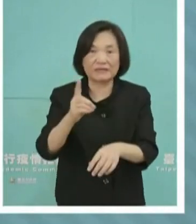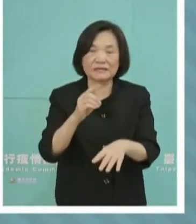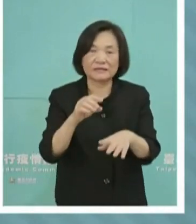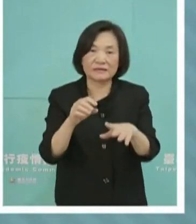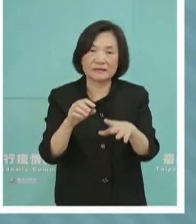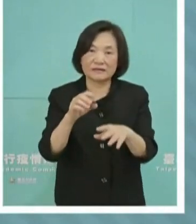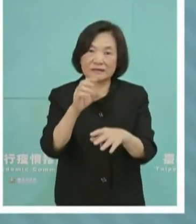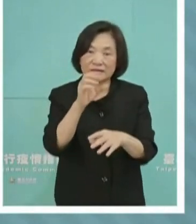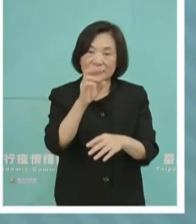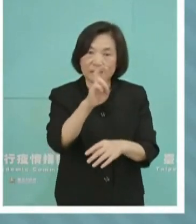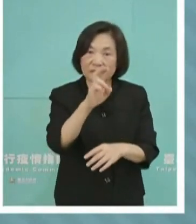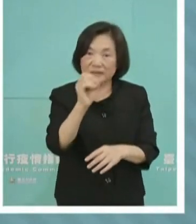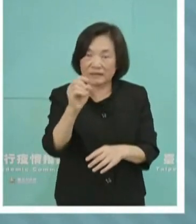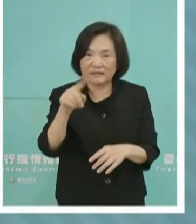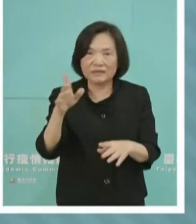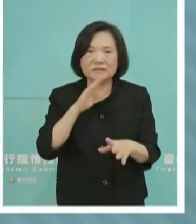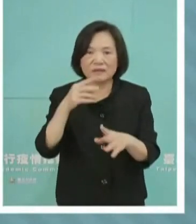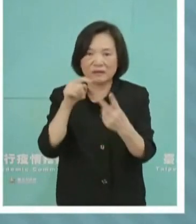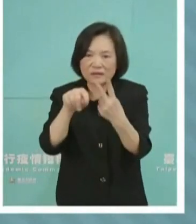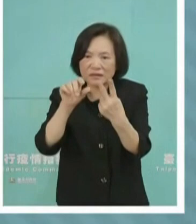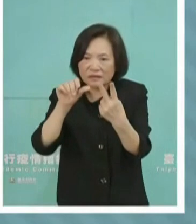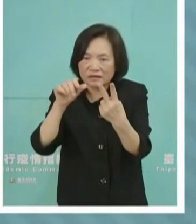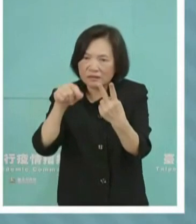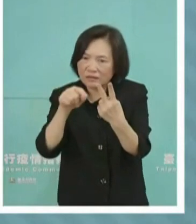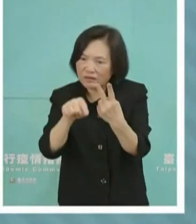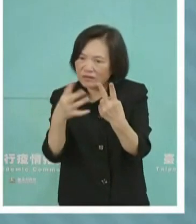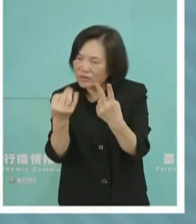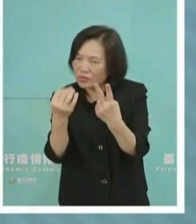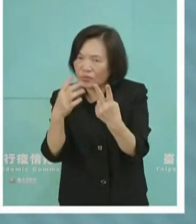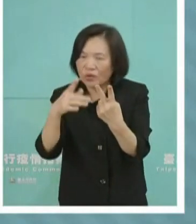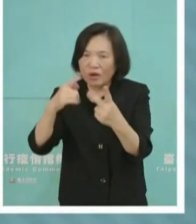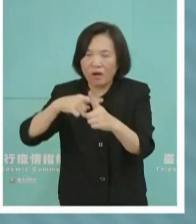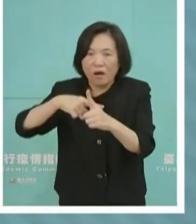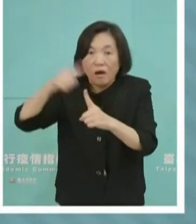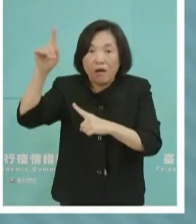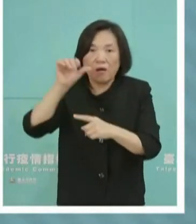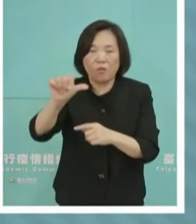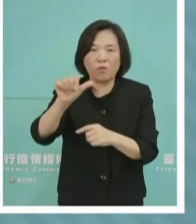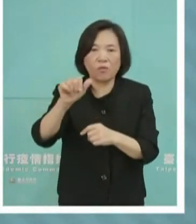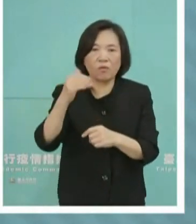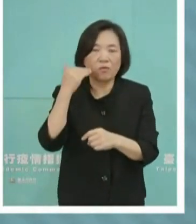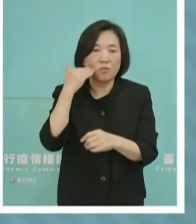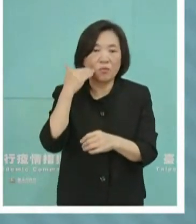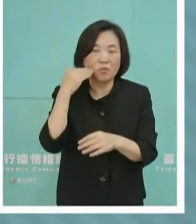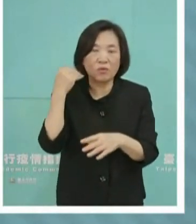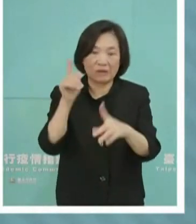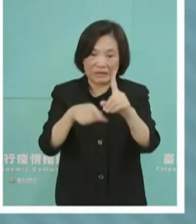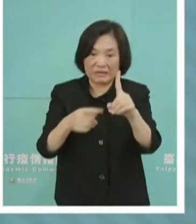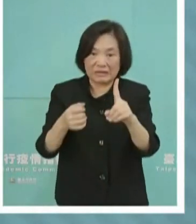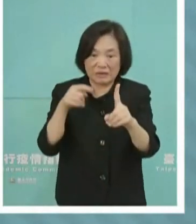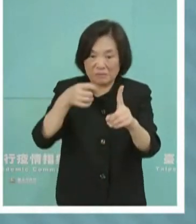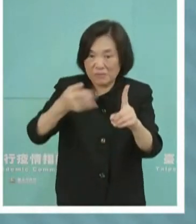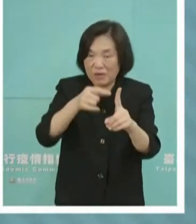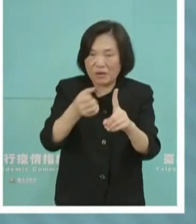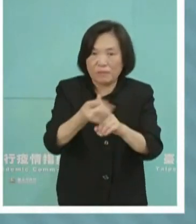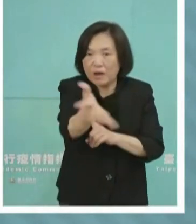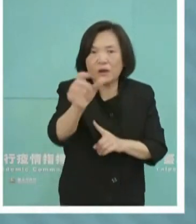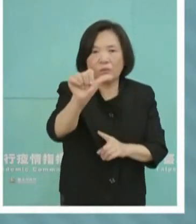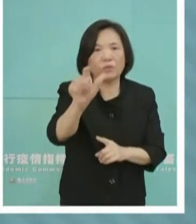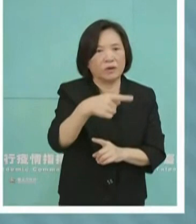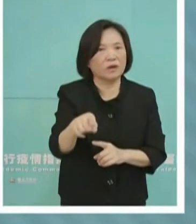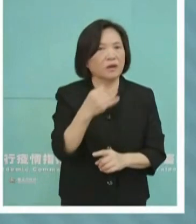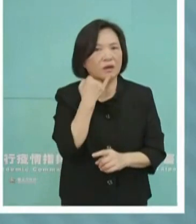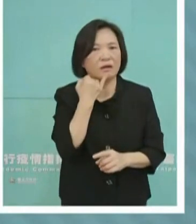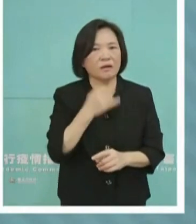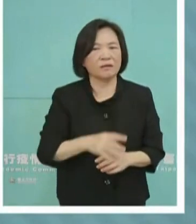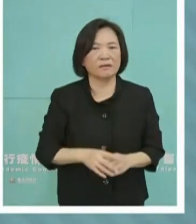从二点多提高到五了，也就是它在完全不设防的状态下，它一个可以传大概可以传染五个。那他现在因